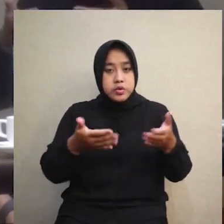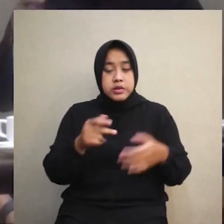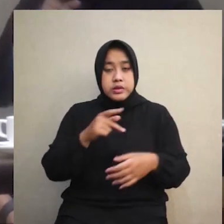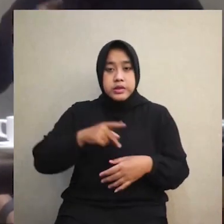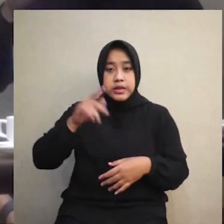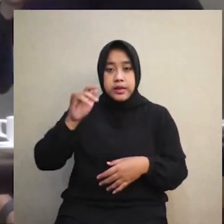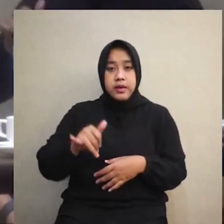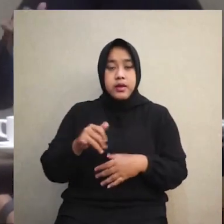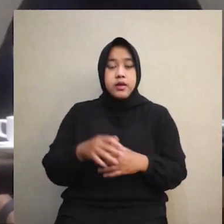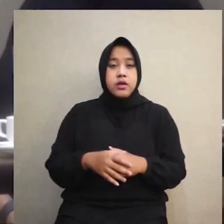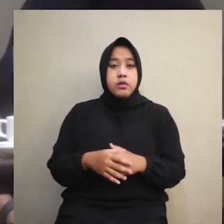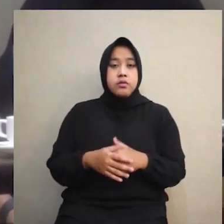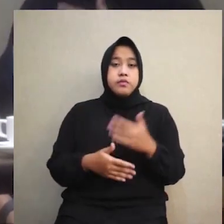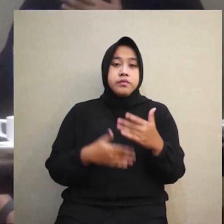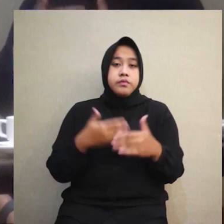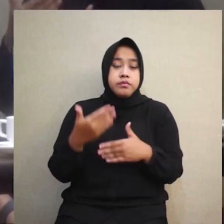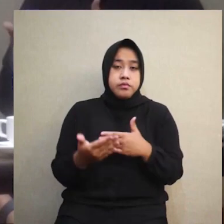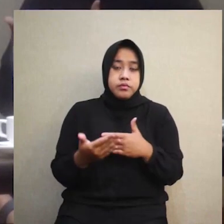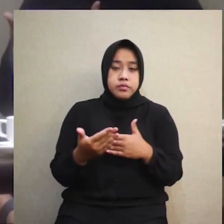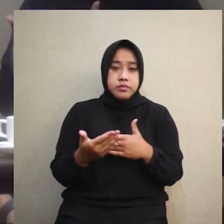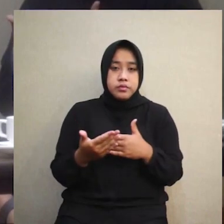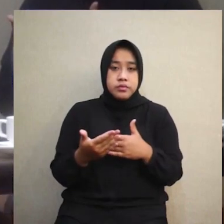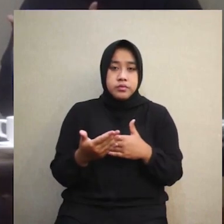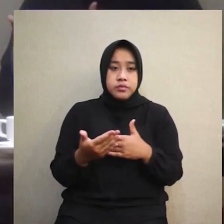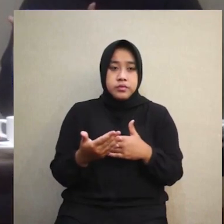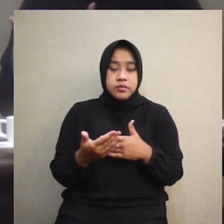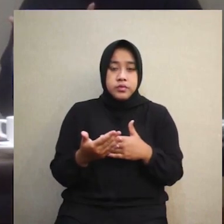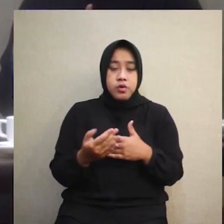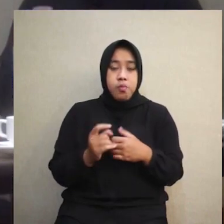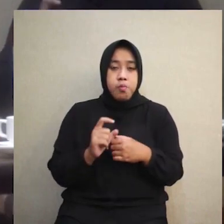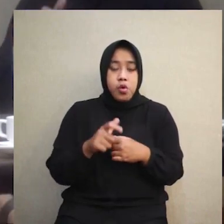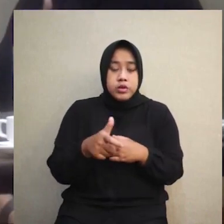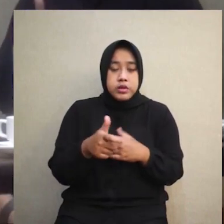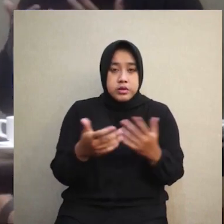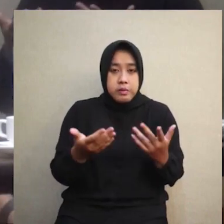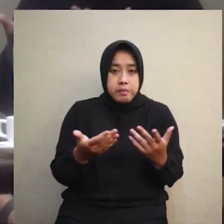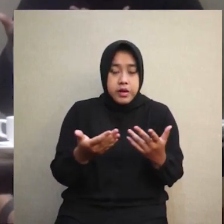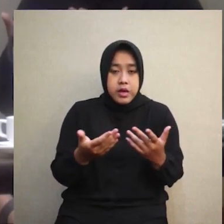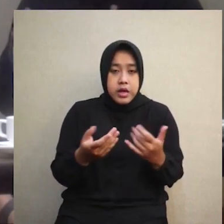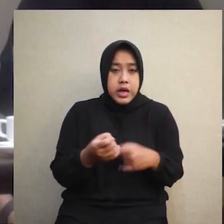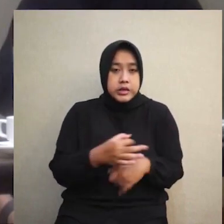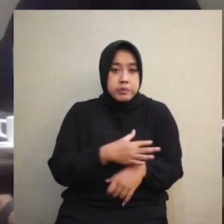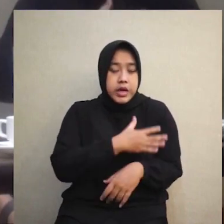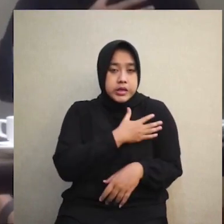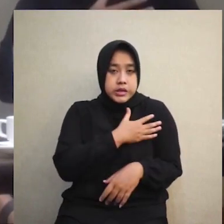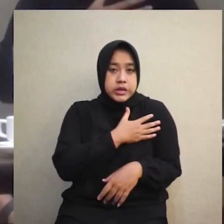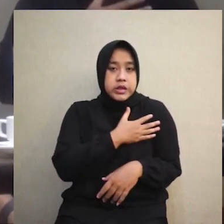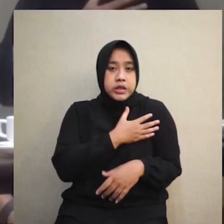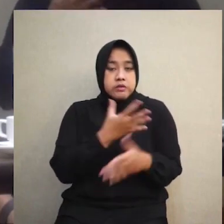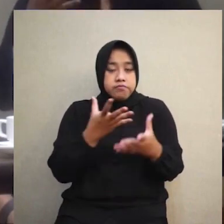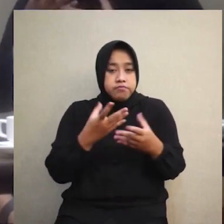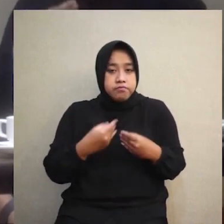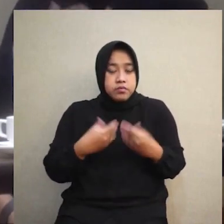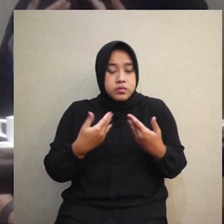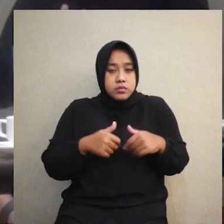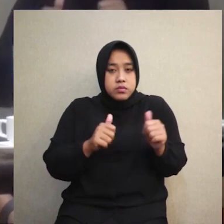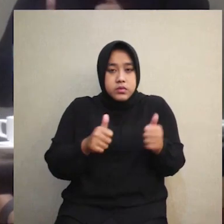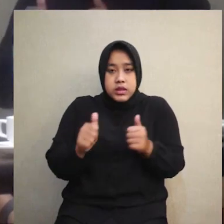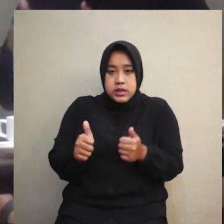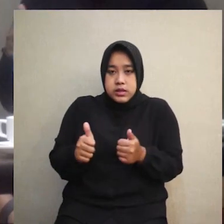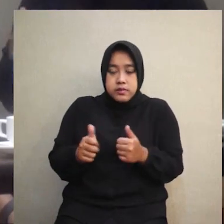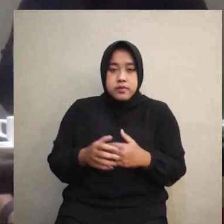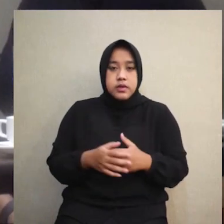yang kemudian memang jalan untuk apa namanya aspirasi itu diserap pun sudah disiapkan gitu